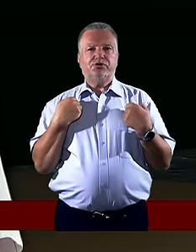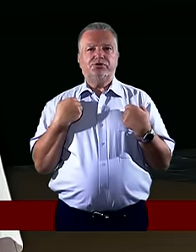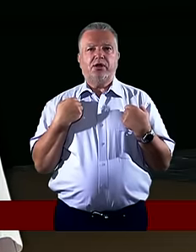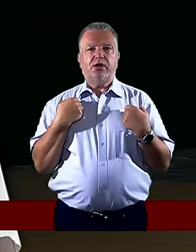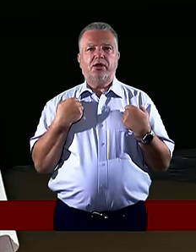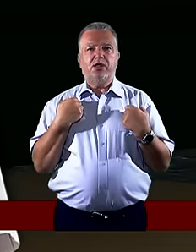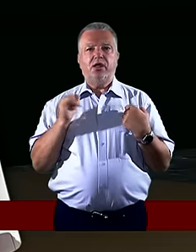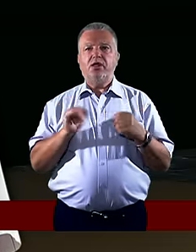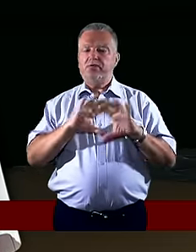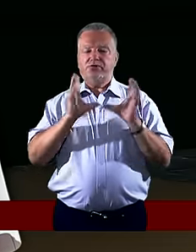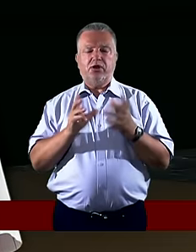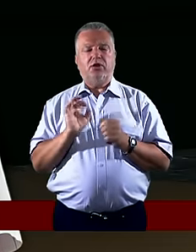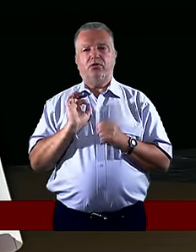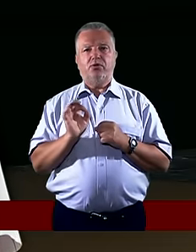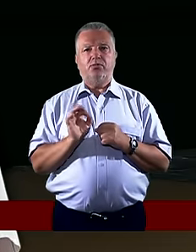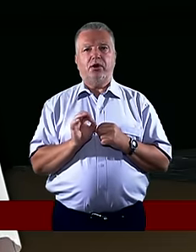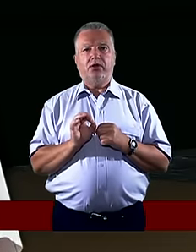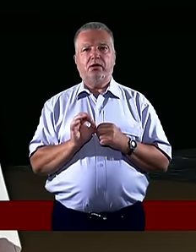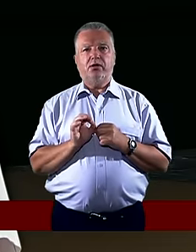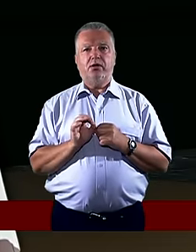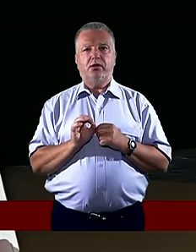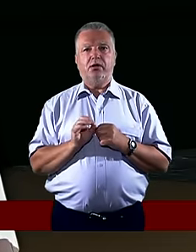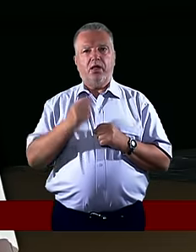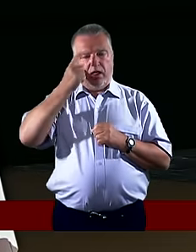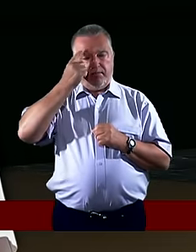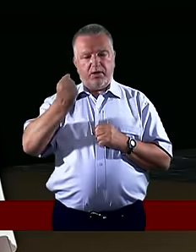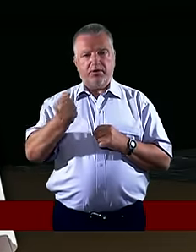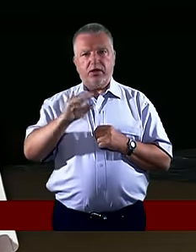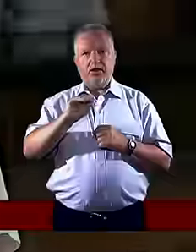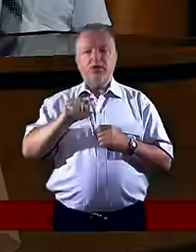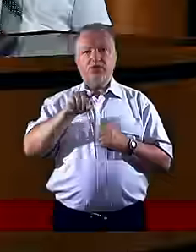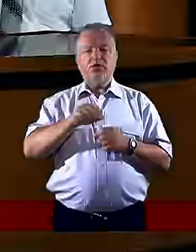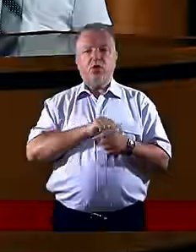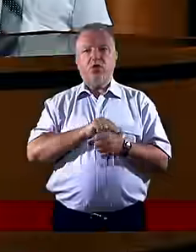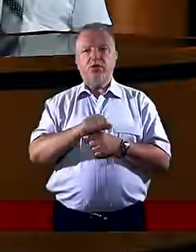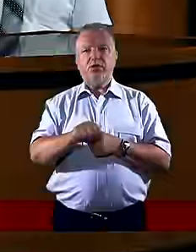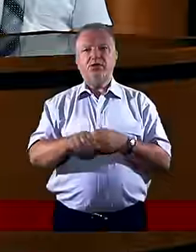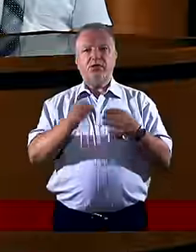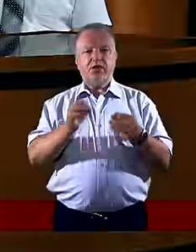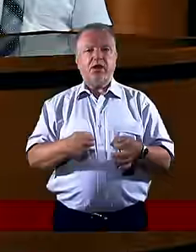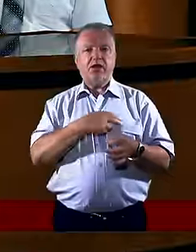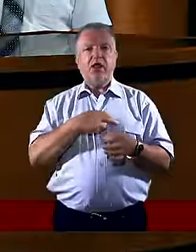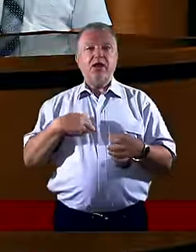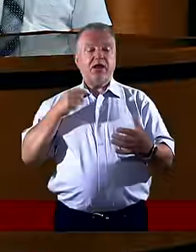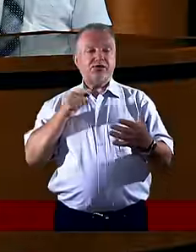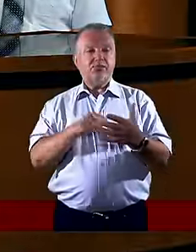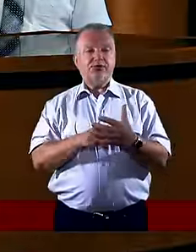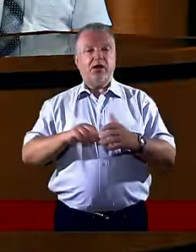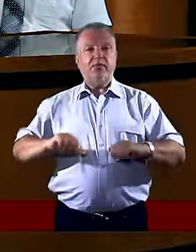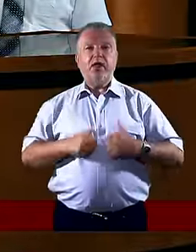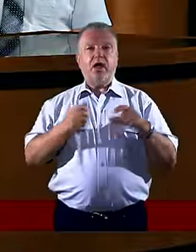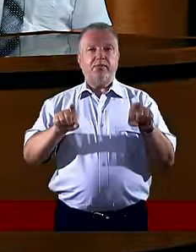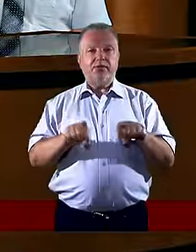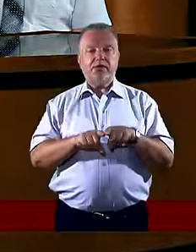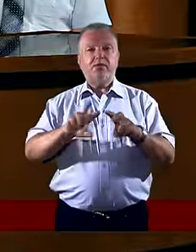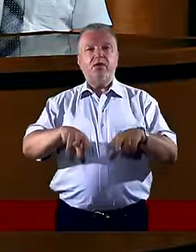wiecznego życia, i wszelkiego dobrobytu. Pamiętajmy, że to jest teraz naszym